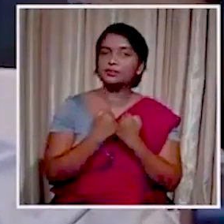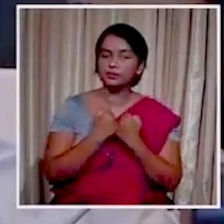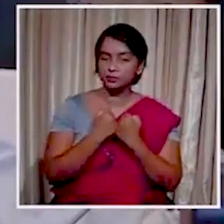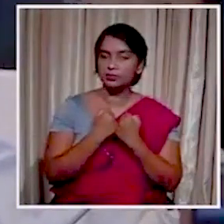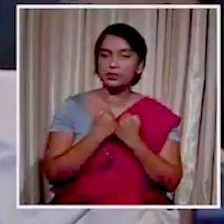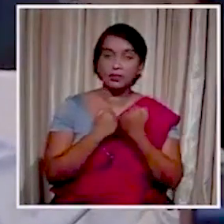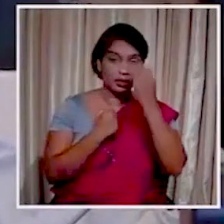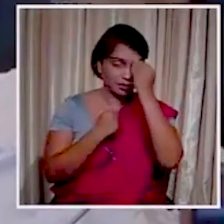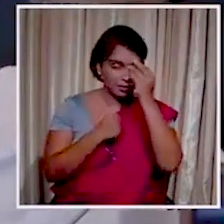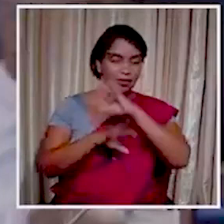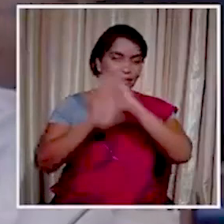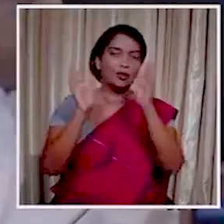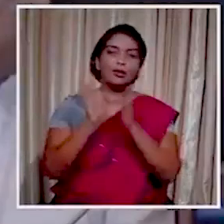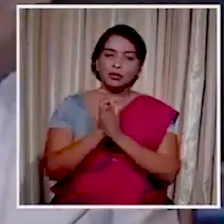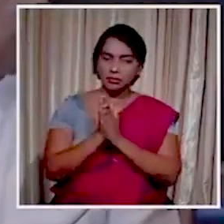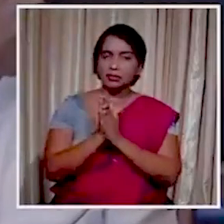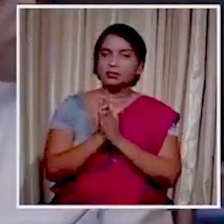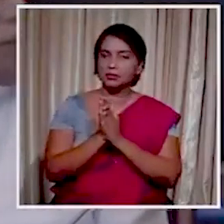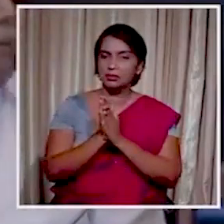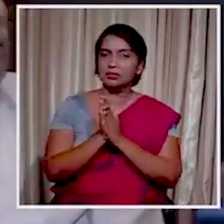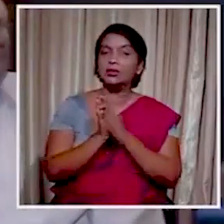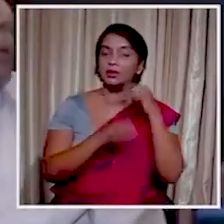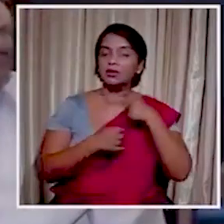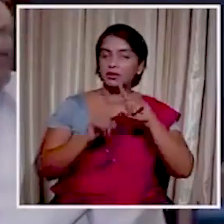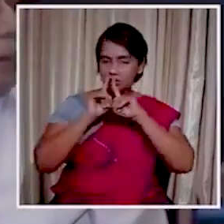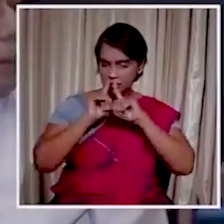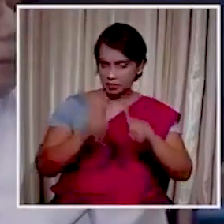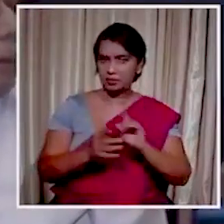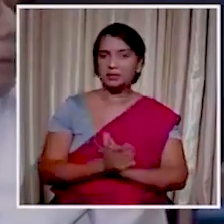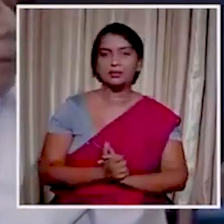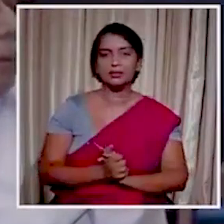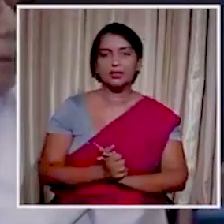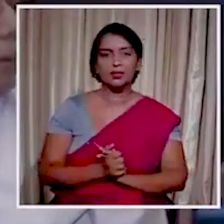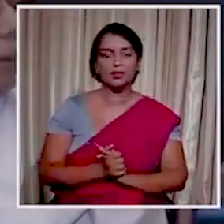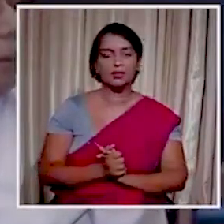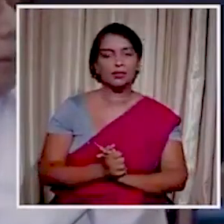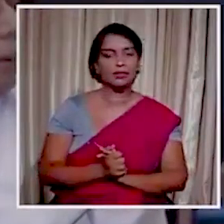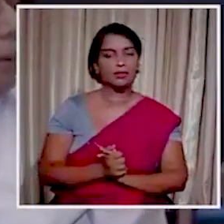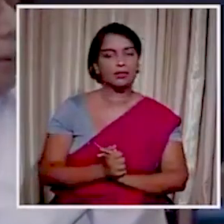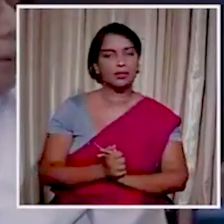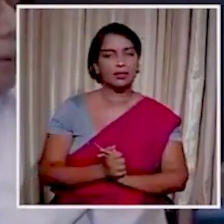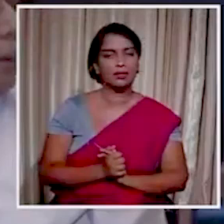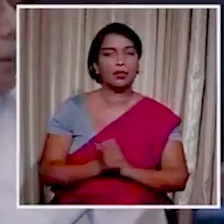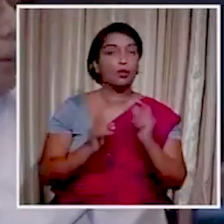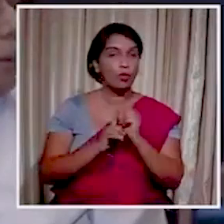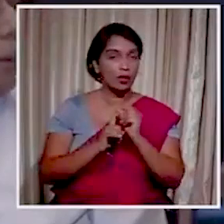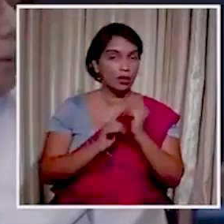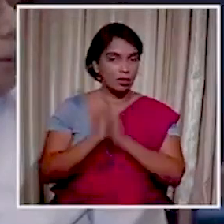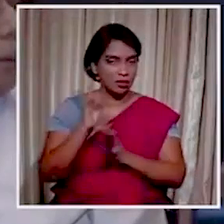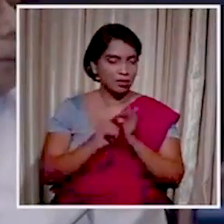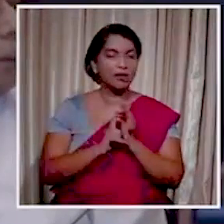සම්බන්ධන් මන්තුමා ඇතුළු සියලු දෙනාගෙන්මත් ඒ ඉල්ලීම මම කරනවා. අපේ පොන්නම්බල